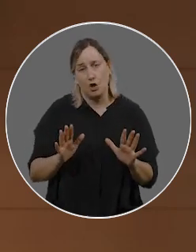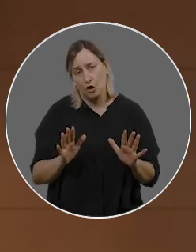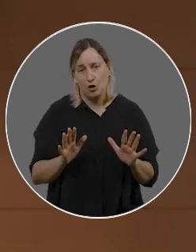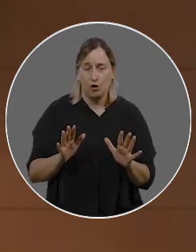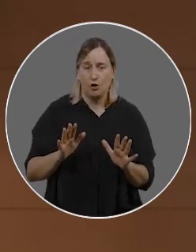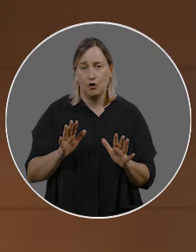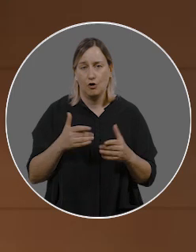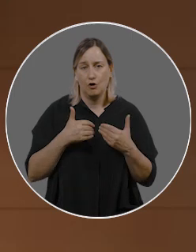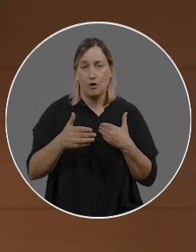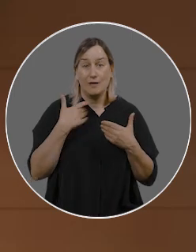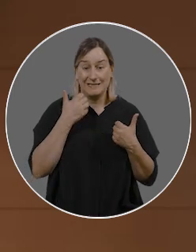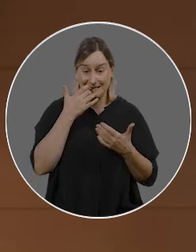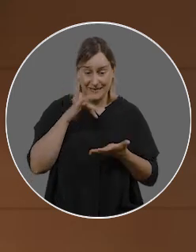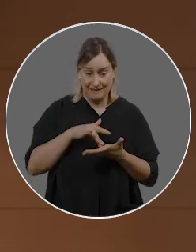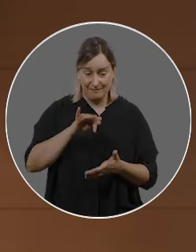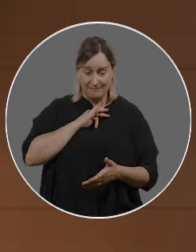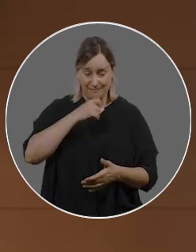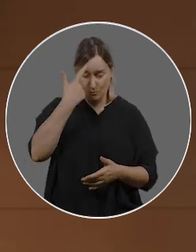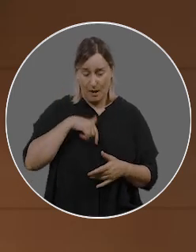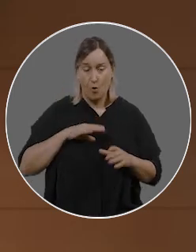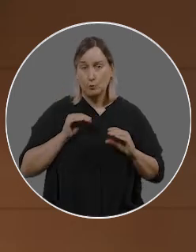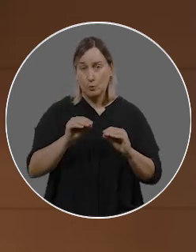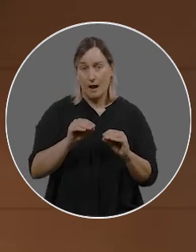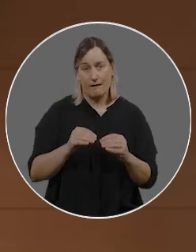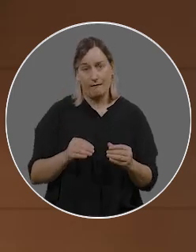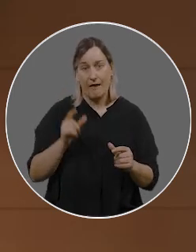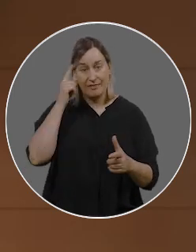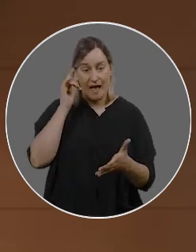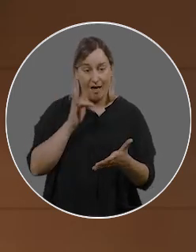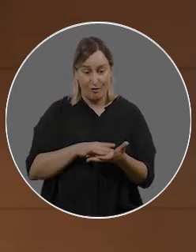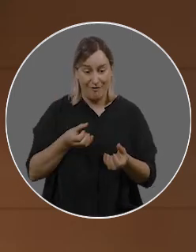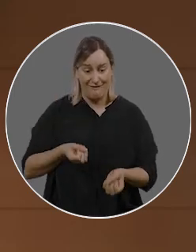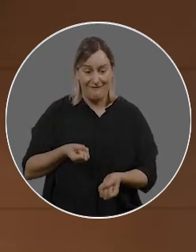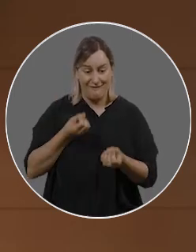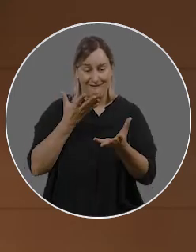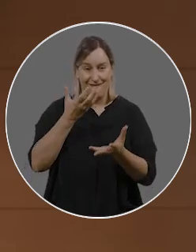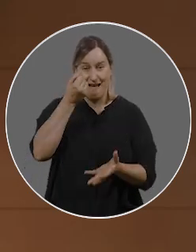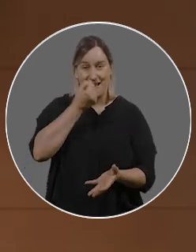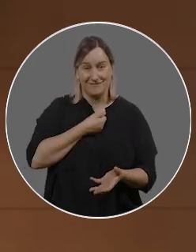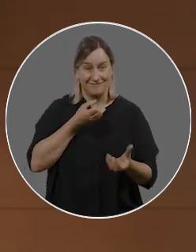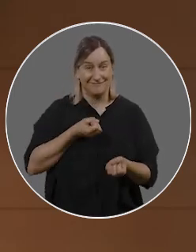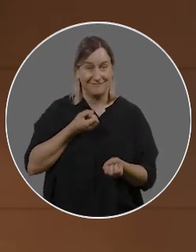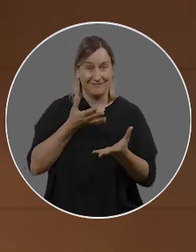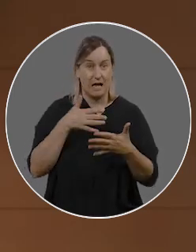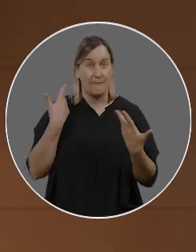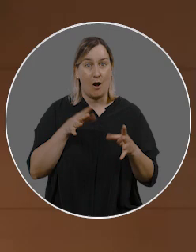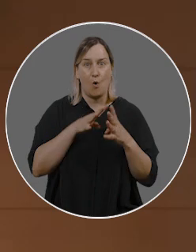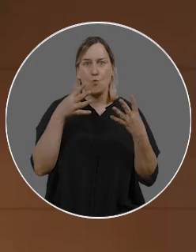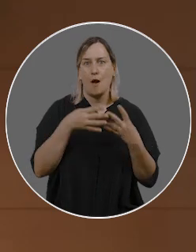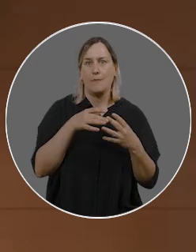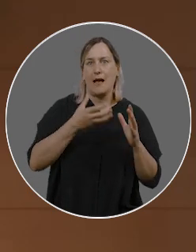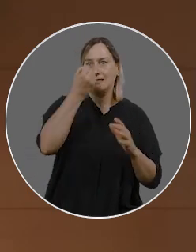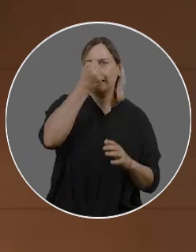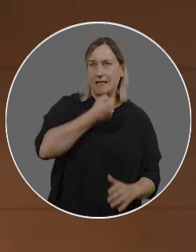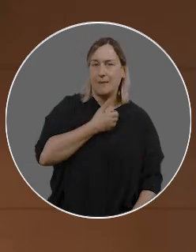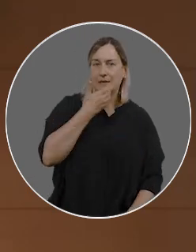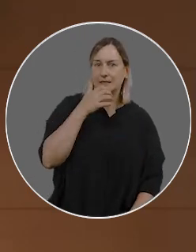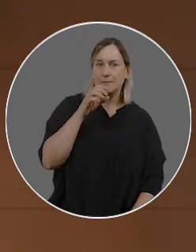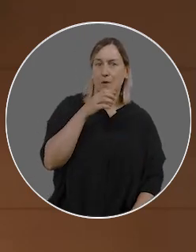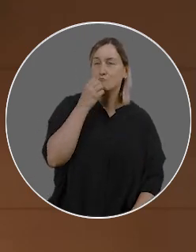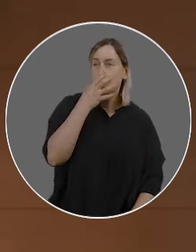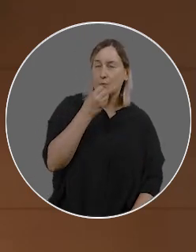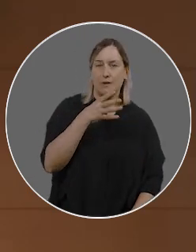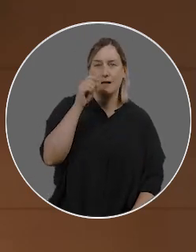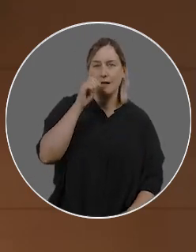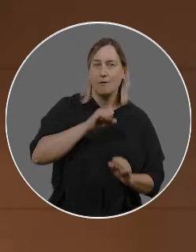però clar, quan ets usuari i el dia que has de fer la declaració de la renta, per molt que la web d'Hisenda, per exemple, estigui molt, molt